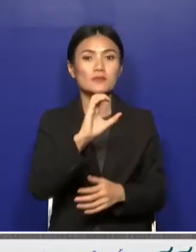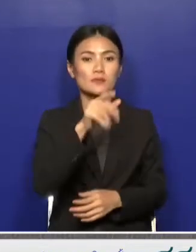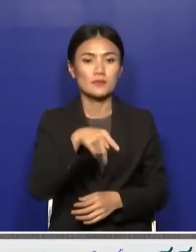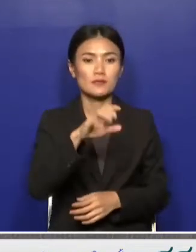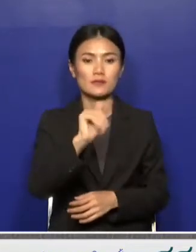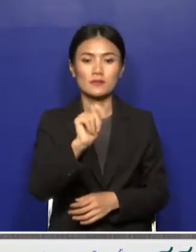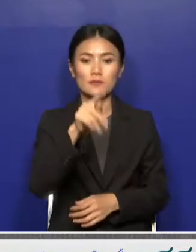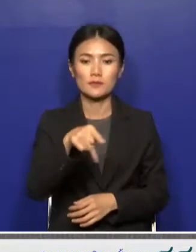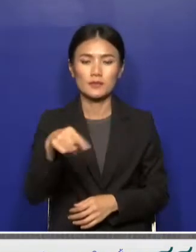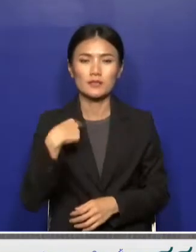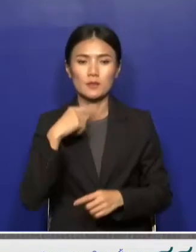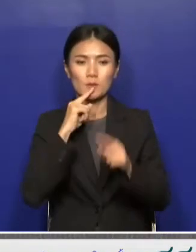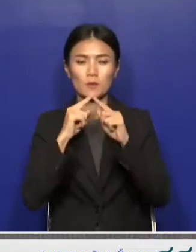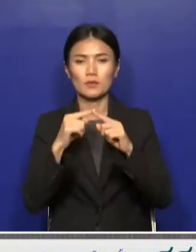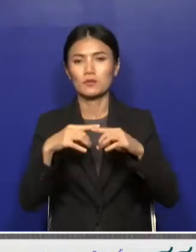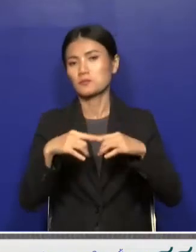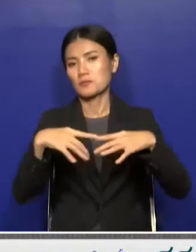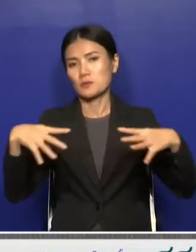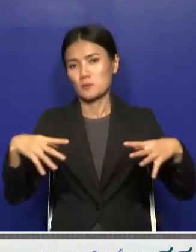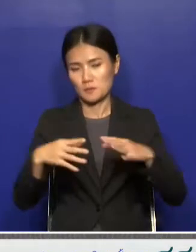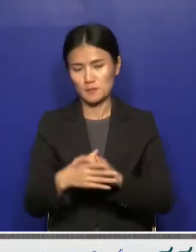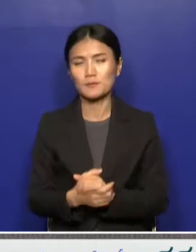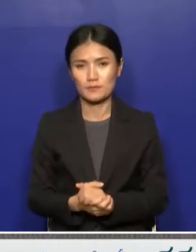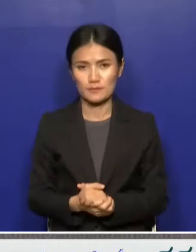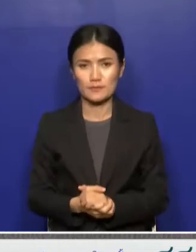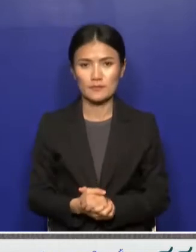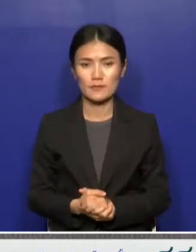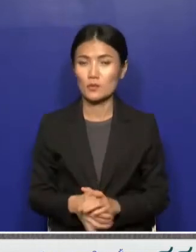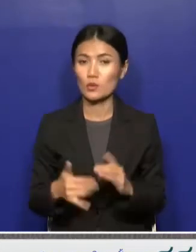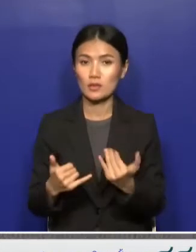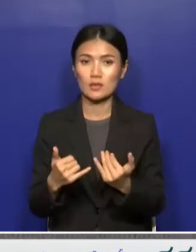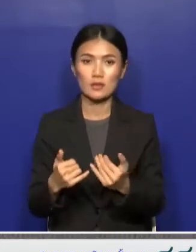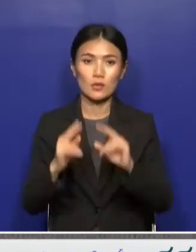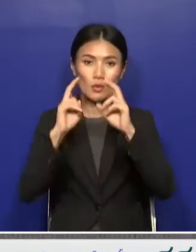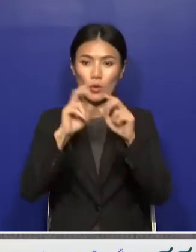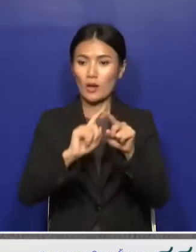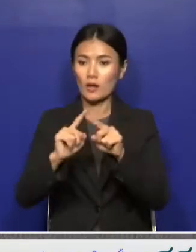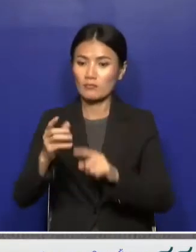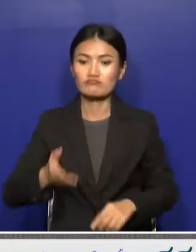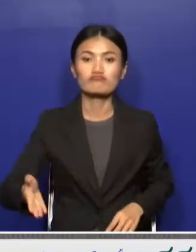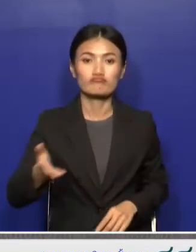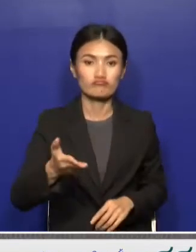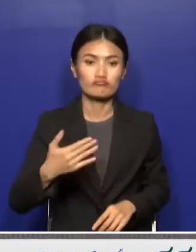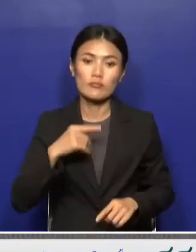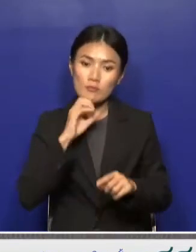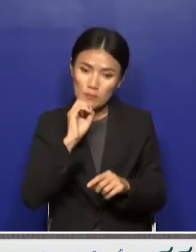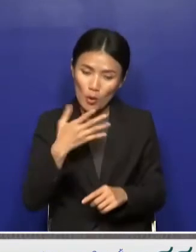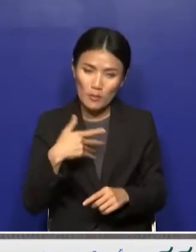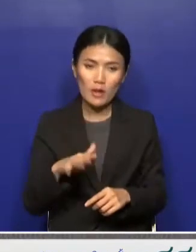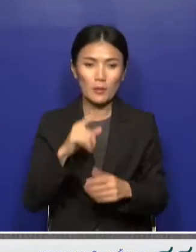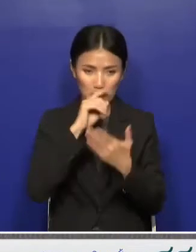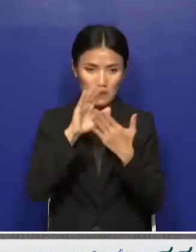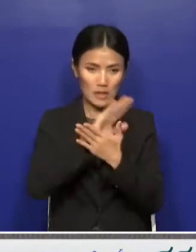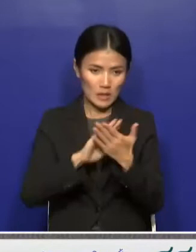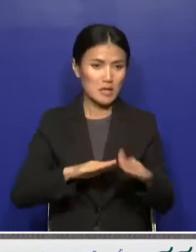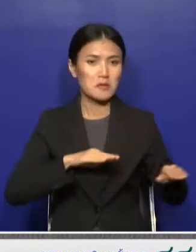ประเทศเหล่านี้นะครับเพราะฉะนั้นประเด็นที่หลายท่านได้กล่าวนะครับว่าเราพร้อมหรือไม่พร้อมเนี่ยแน่นอนนะครับ